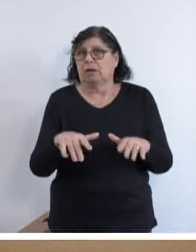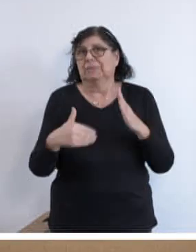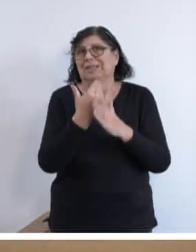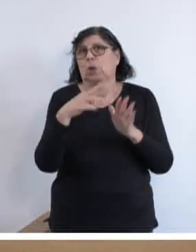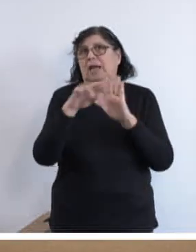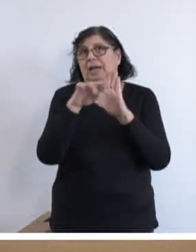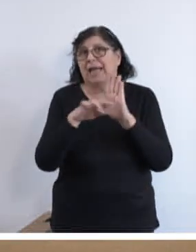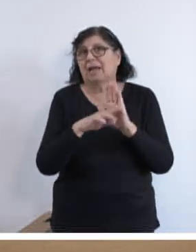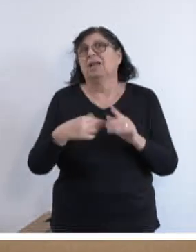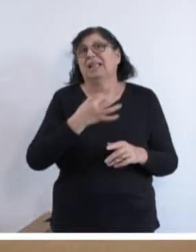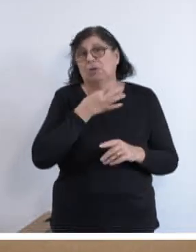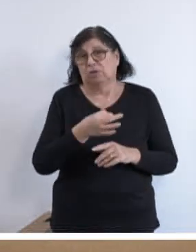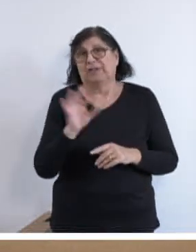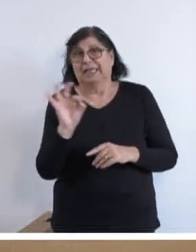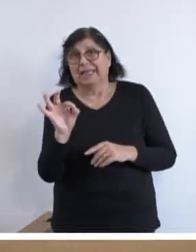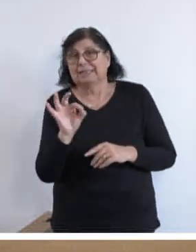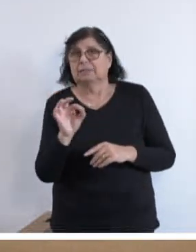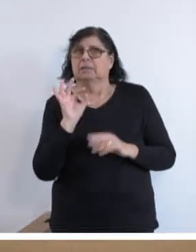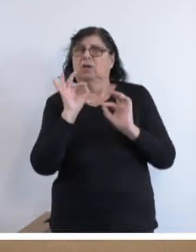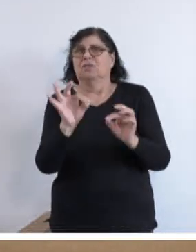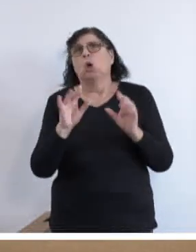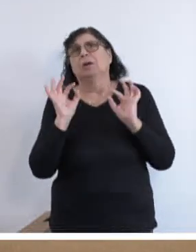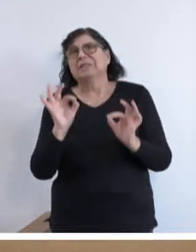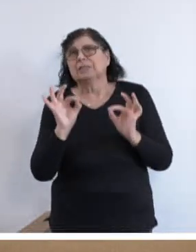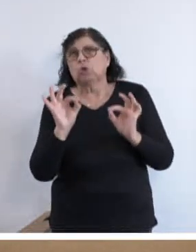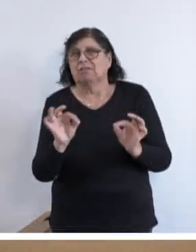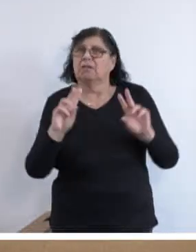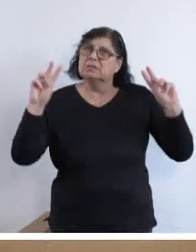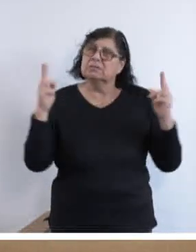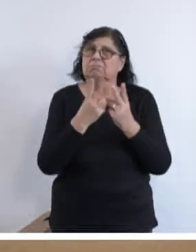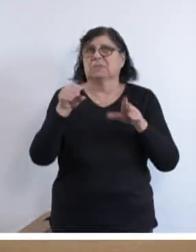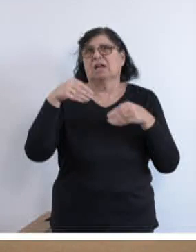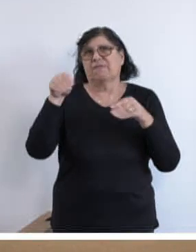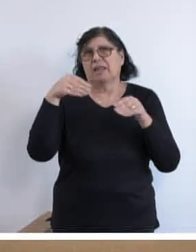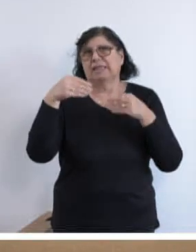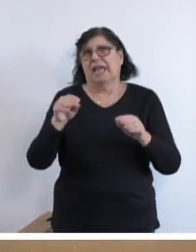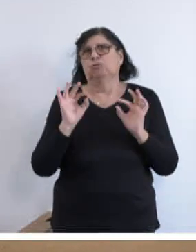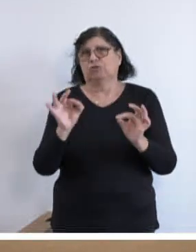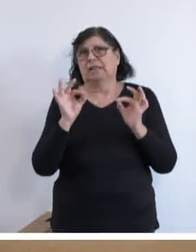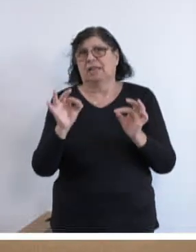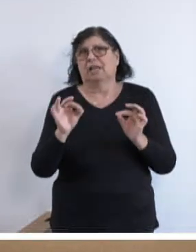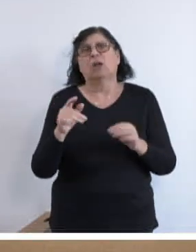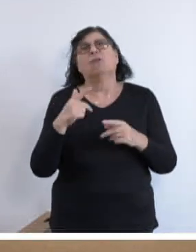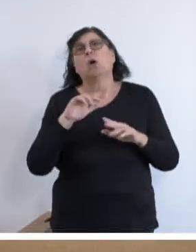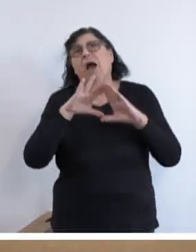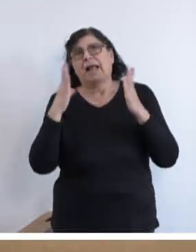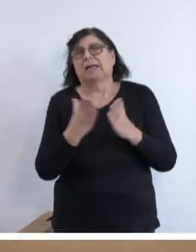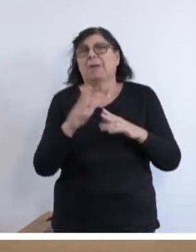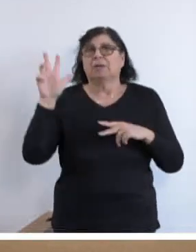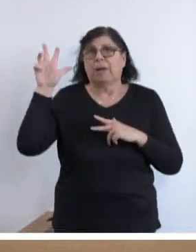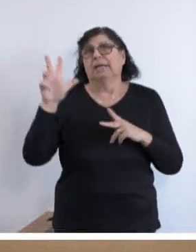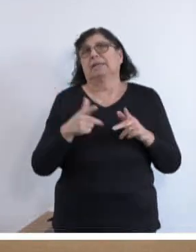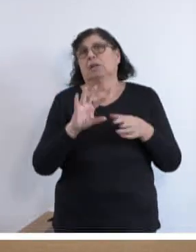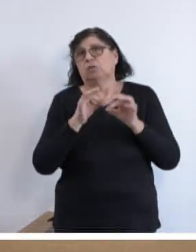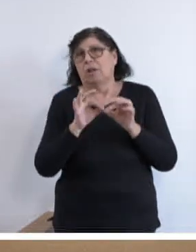Neuregelungen erforderlich sind, um insbesondere einen einheitlichen Qualitätsstandard für allgemein beeidigte DolmetscherInnen